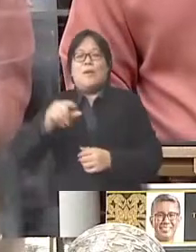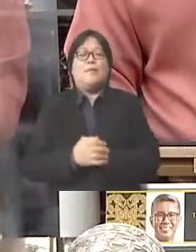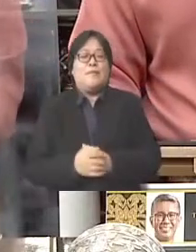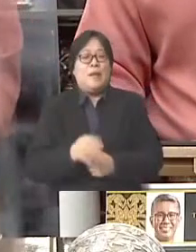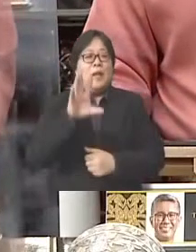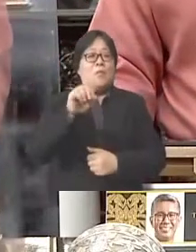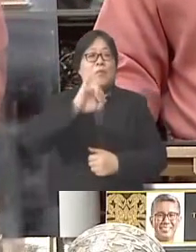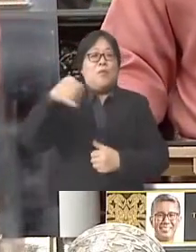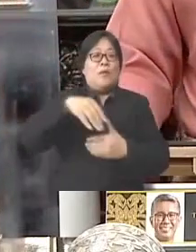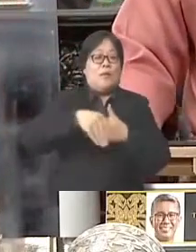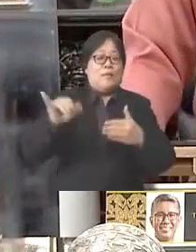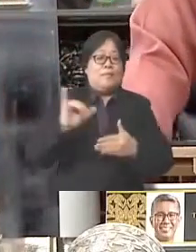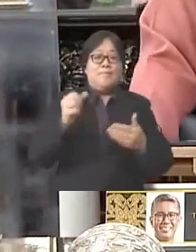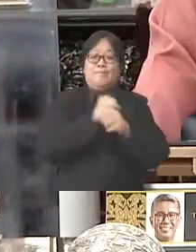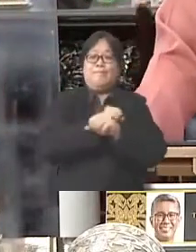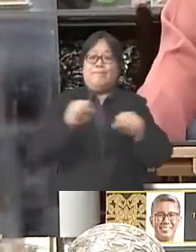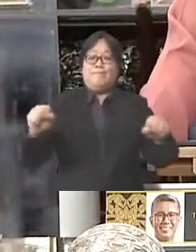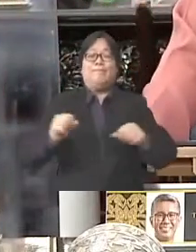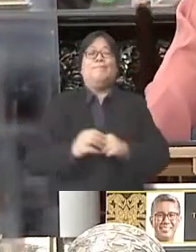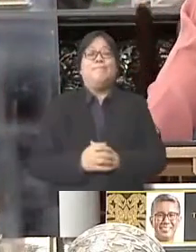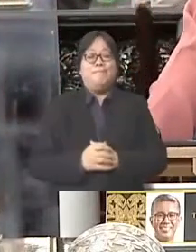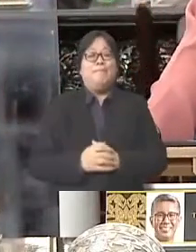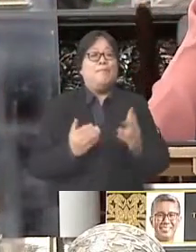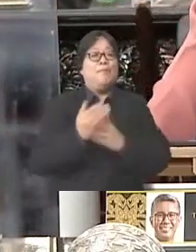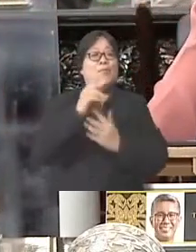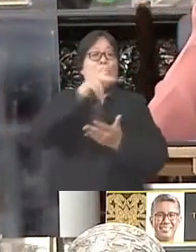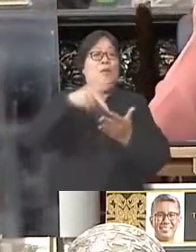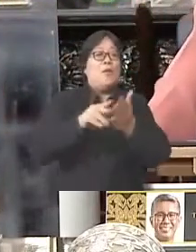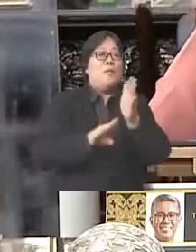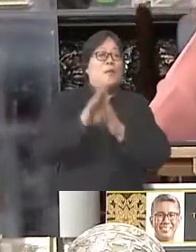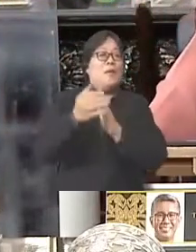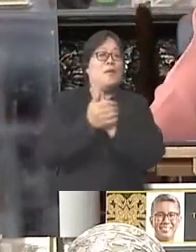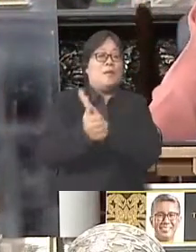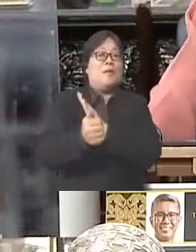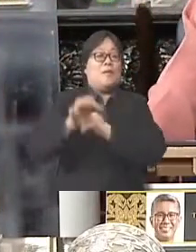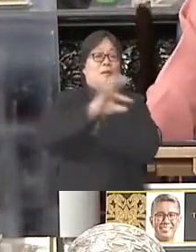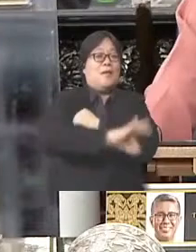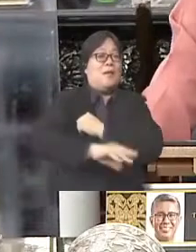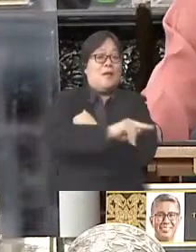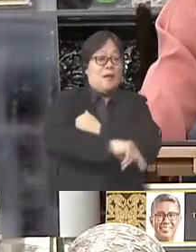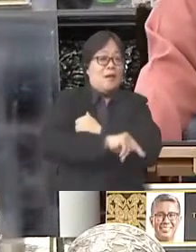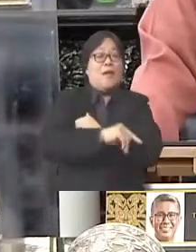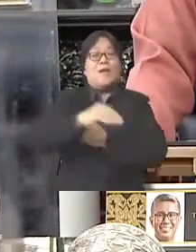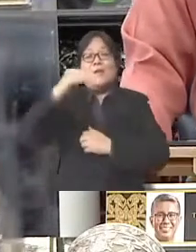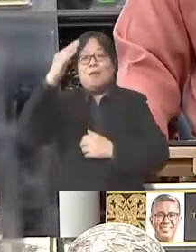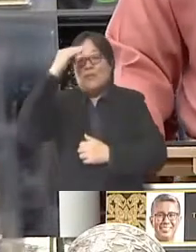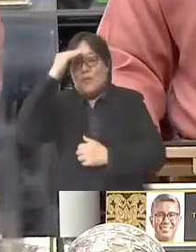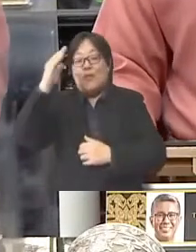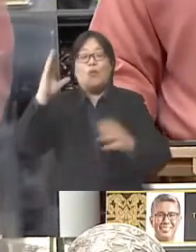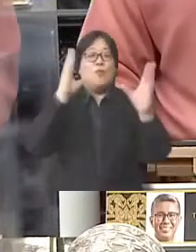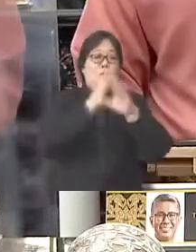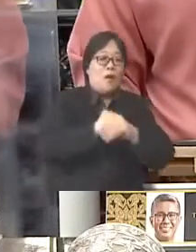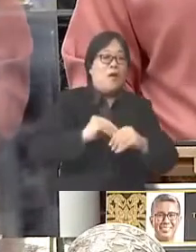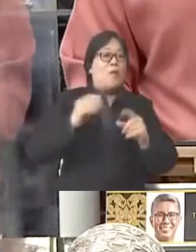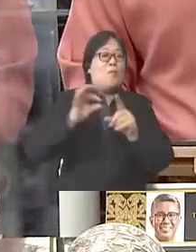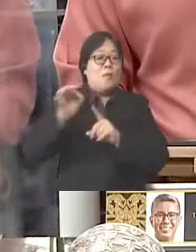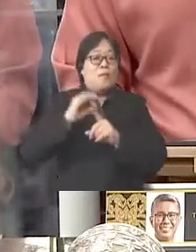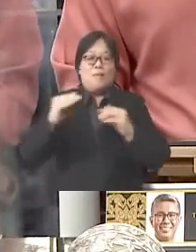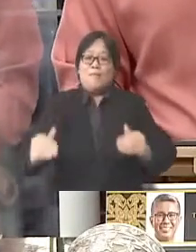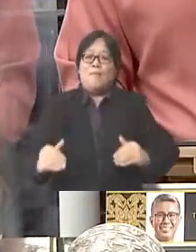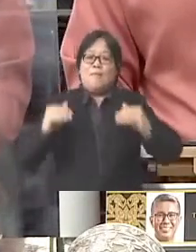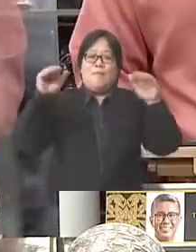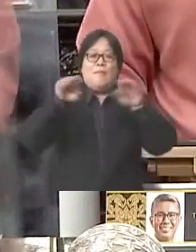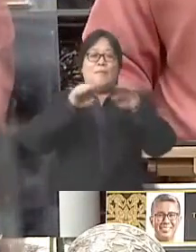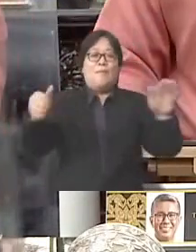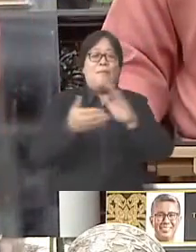itu 50juta Ringgit juga disediakan di melalui pusat pembangunan kemahiran Negeri seperti di Serawak Joko dan pulau Pinang bagi meningkatkan